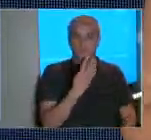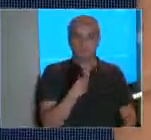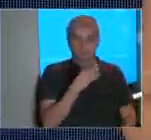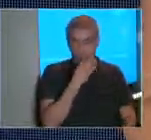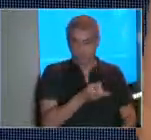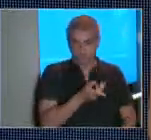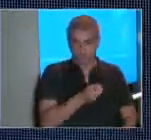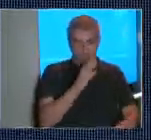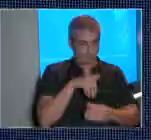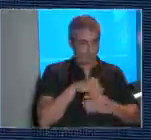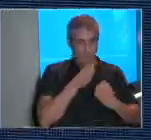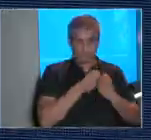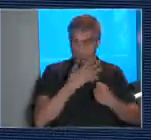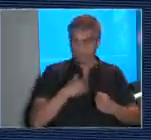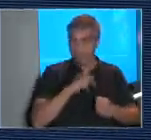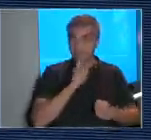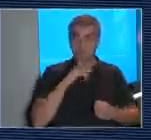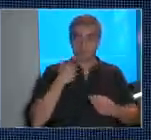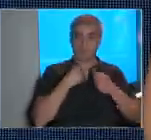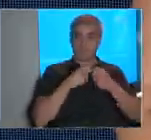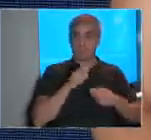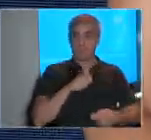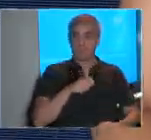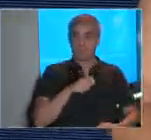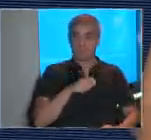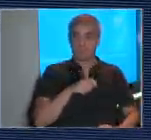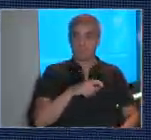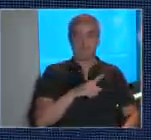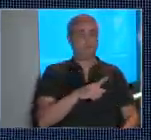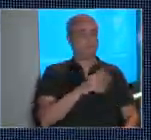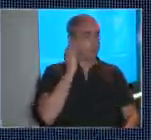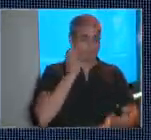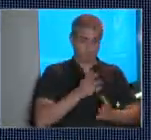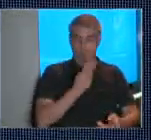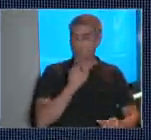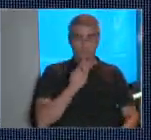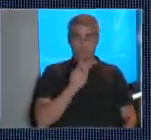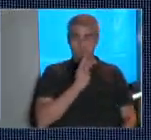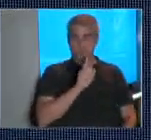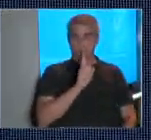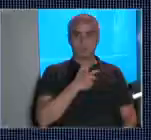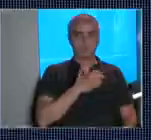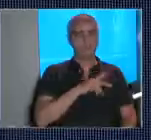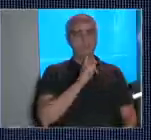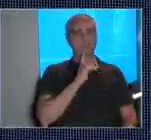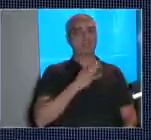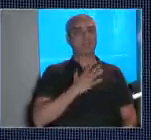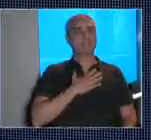ושאלתי אותה בתוך כל ההתמודדות, אם היא רוצה שאימא שלה תהיה חברת כנסת. והיא ענתה, לא, אני רוצה שתהיה לי